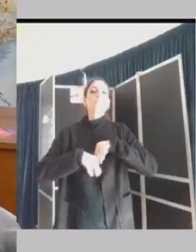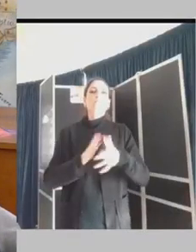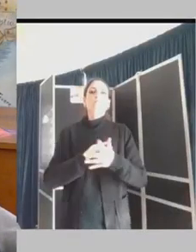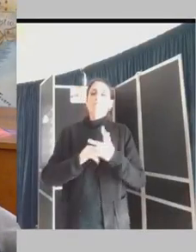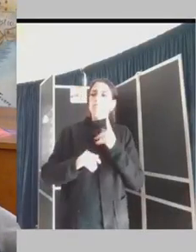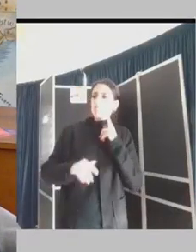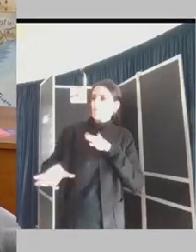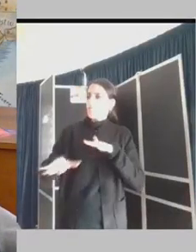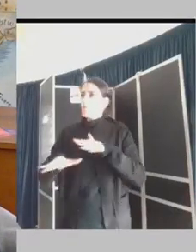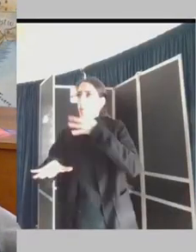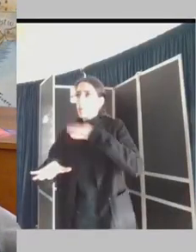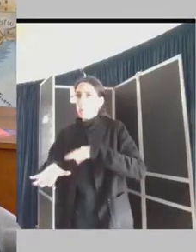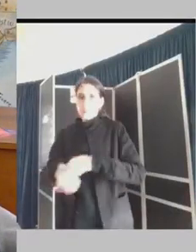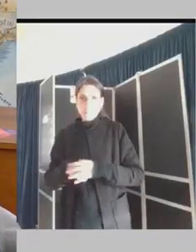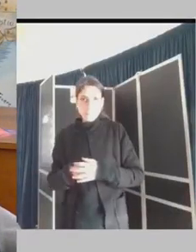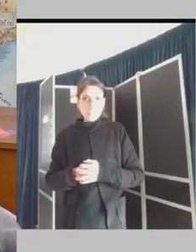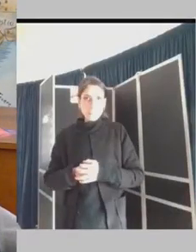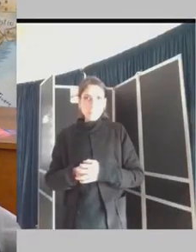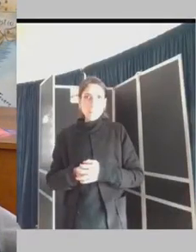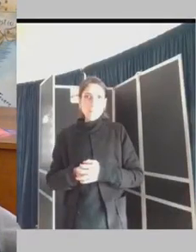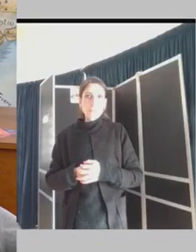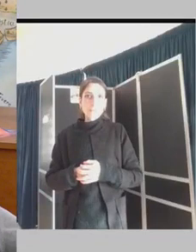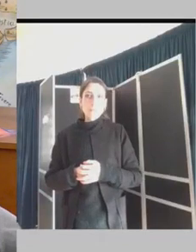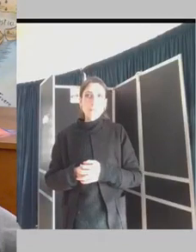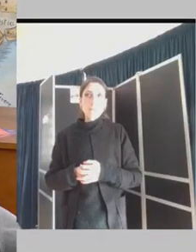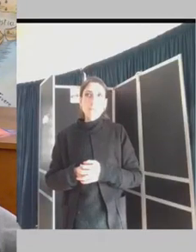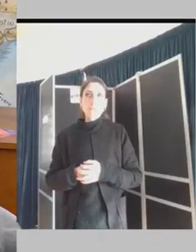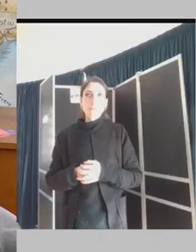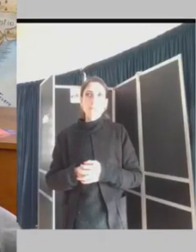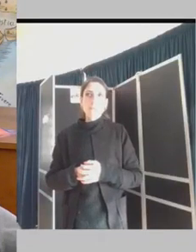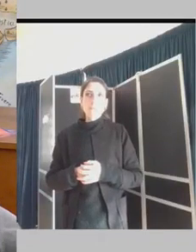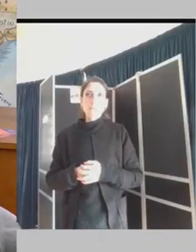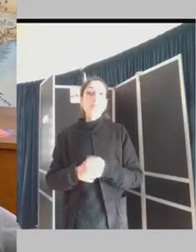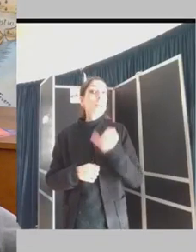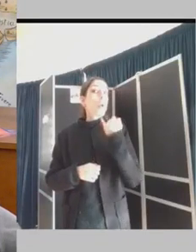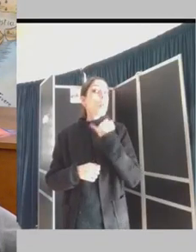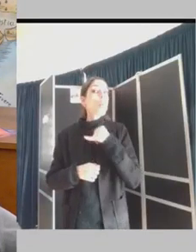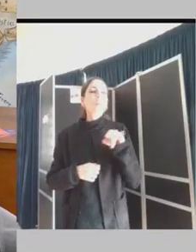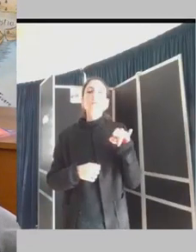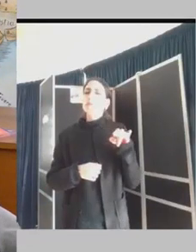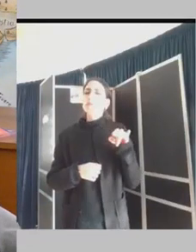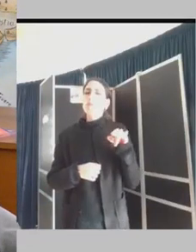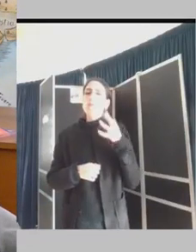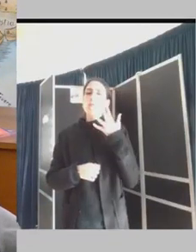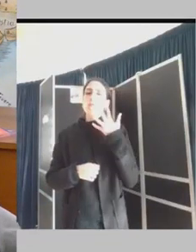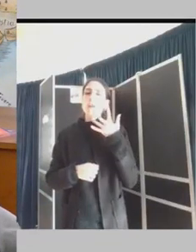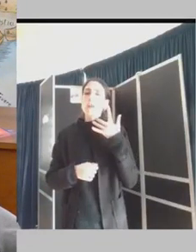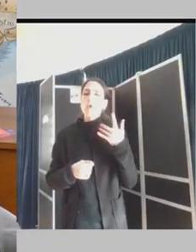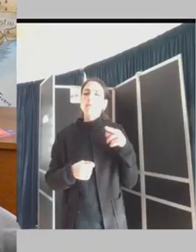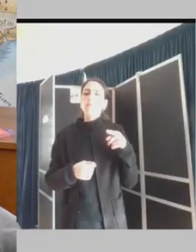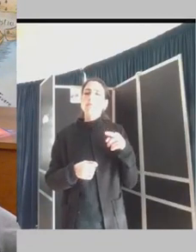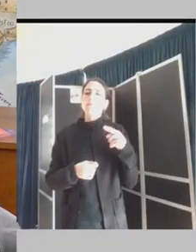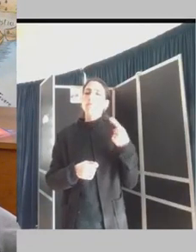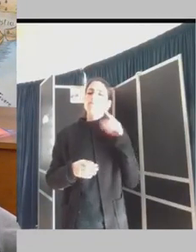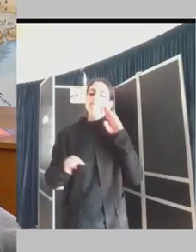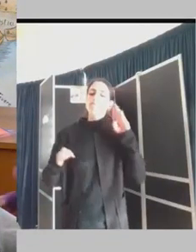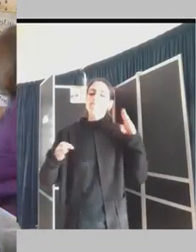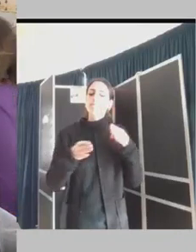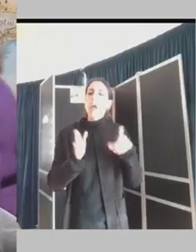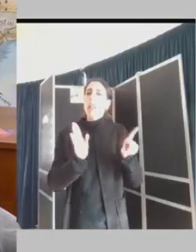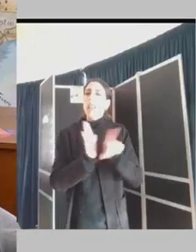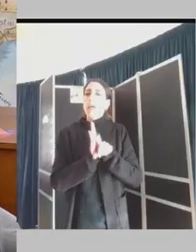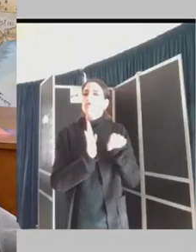Un ultimo passaggio voglio farlo sulla legislazione, che negli ultimi anni è cresciuta tantissimo,